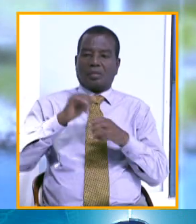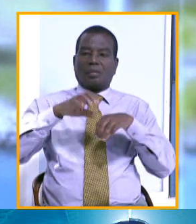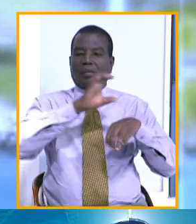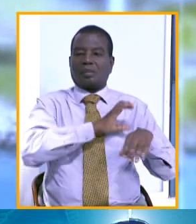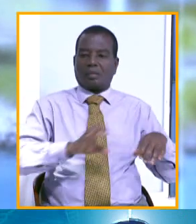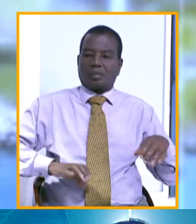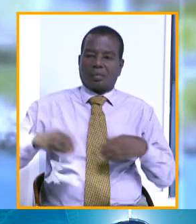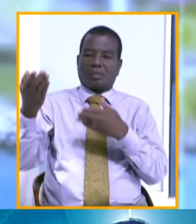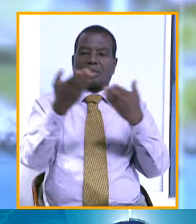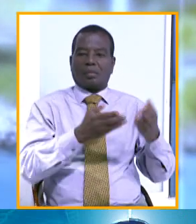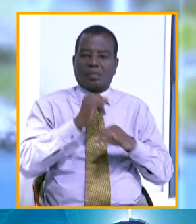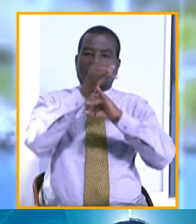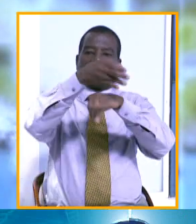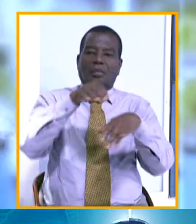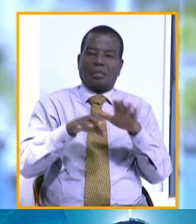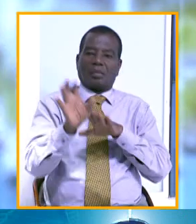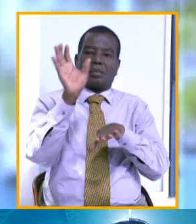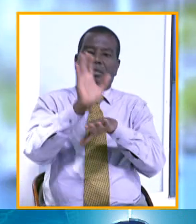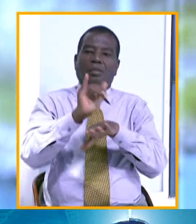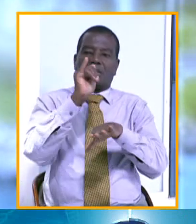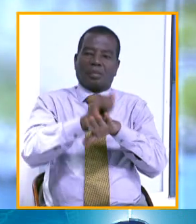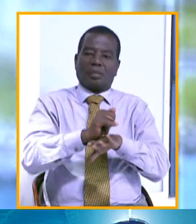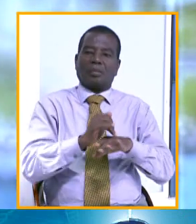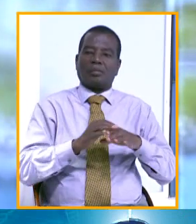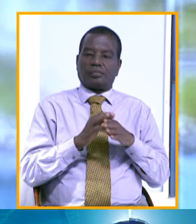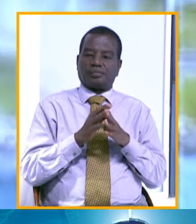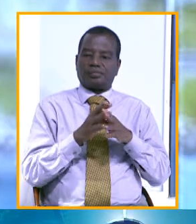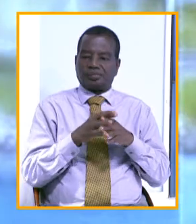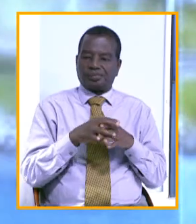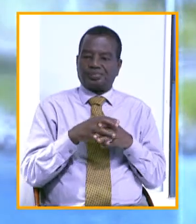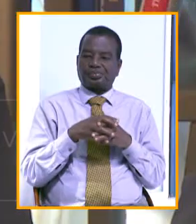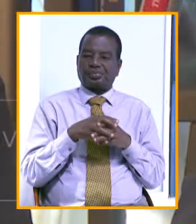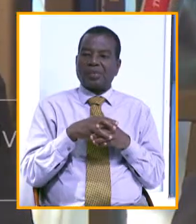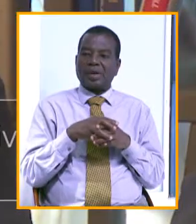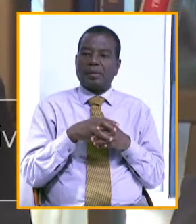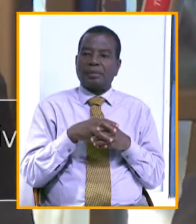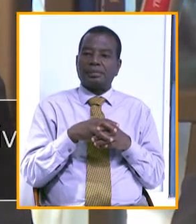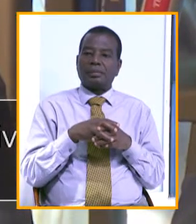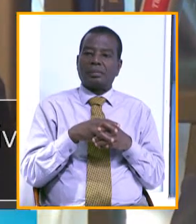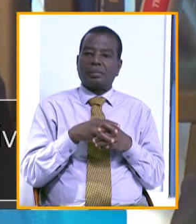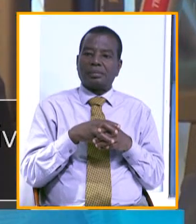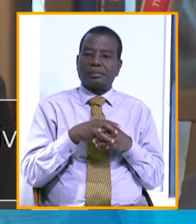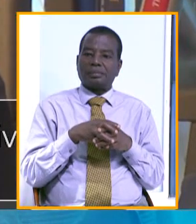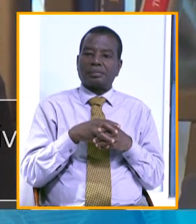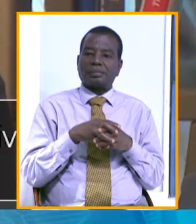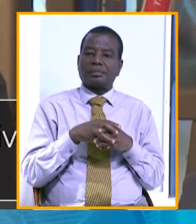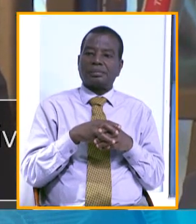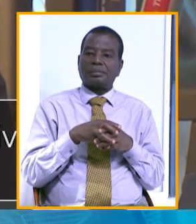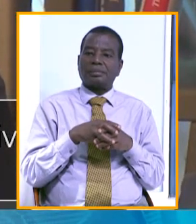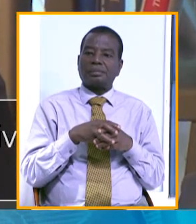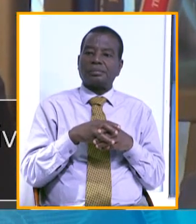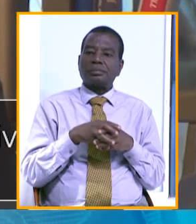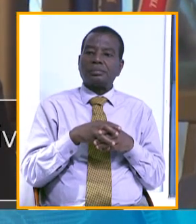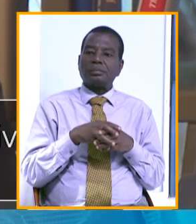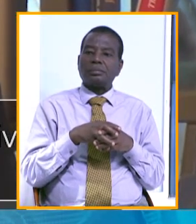à investir en Côte d'Ivoire. Retrouvons Alexis Ouedraogo. Corruption is a cancer,